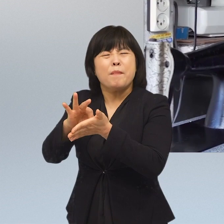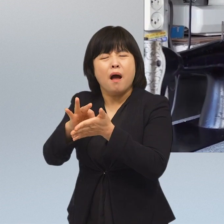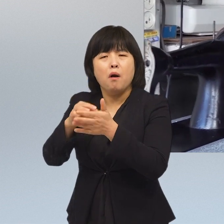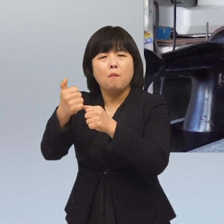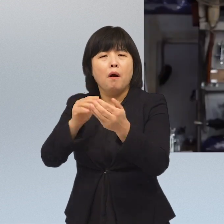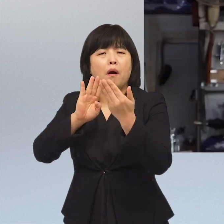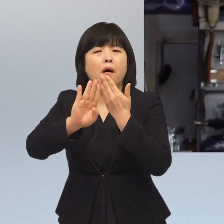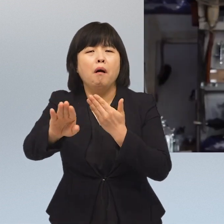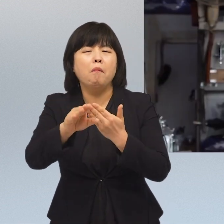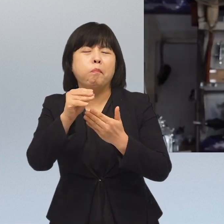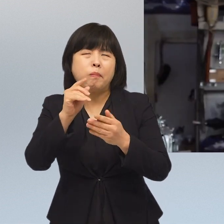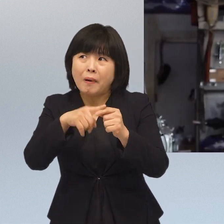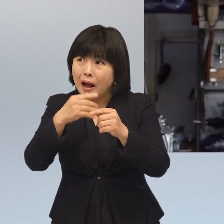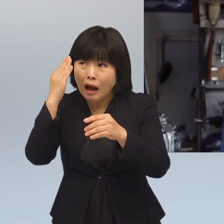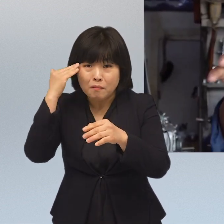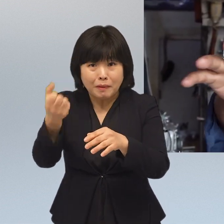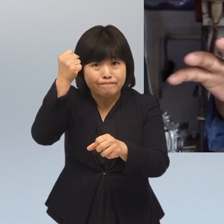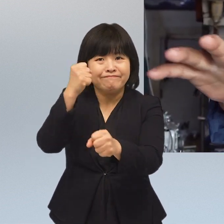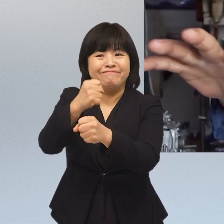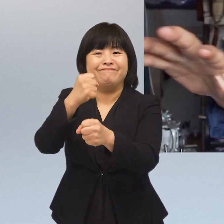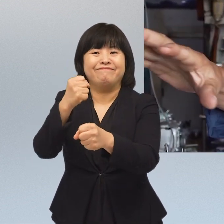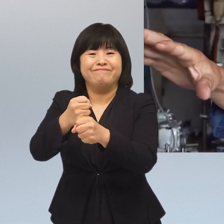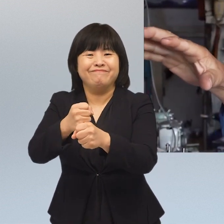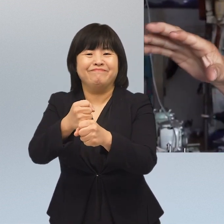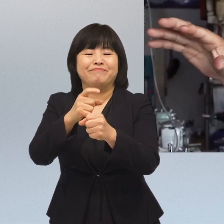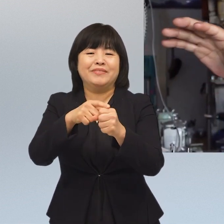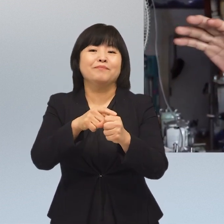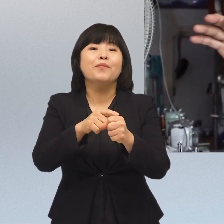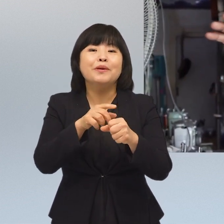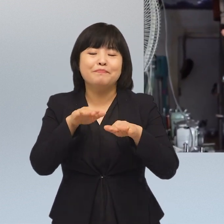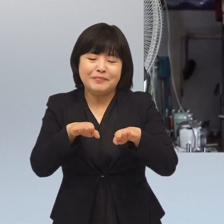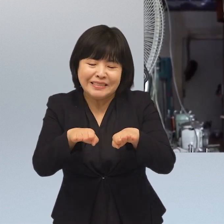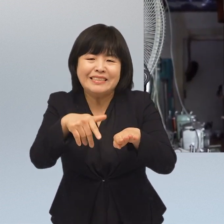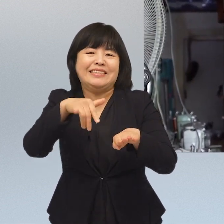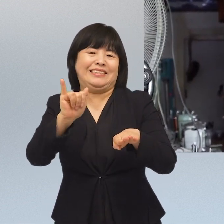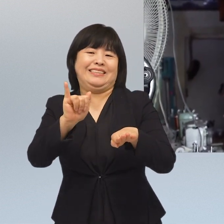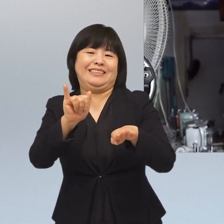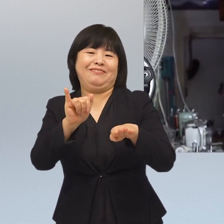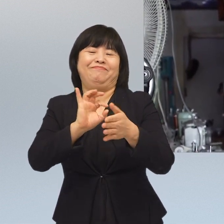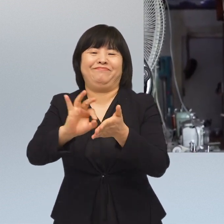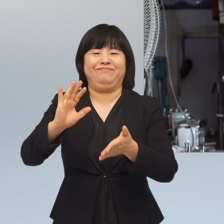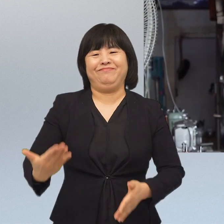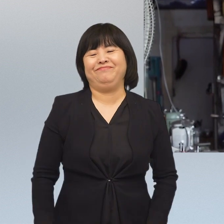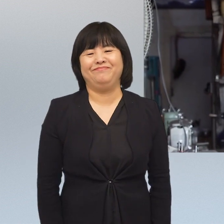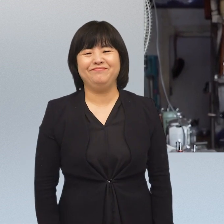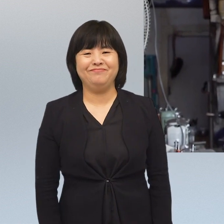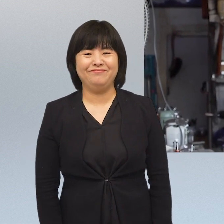한 2년 됐고 50년 전에는 이제 이런 걸 썼고 예. 그리고 이제 50년